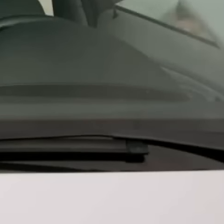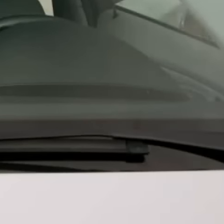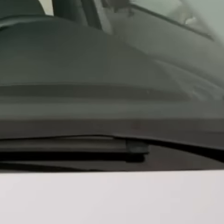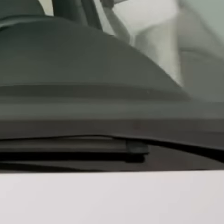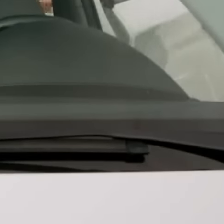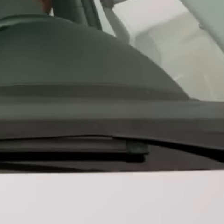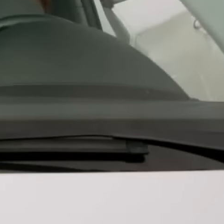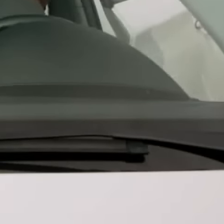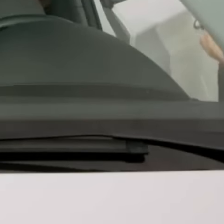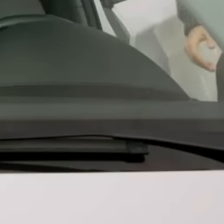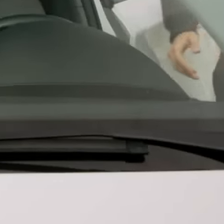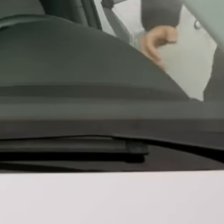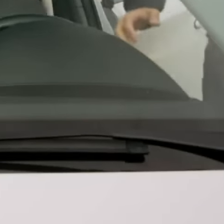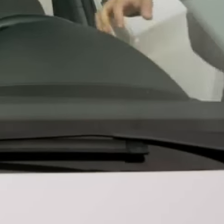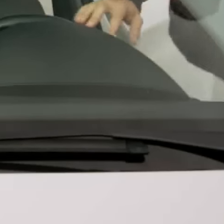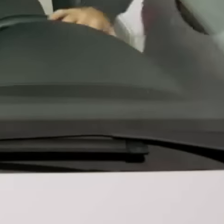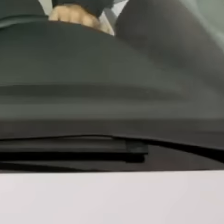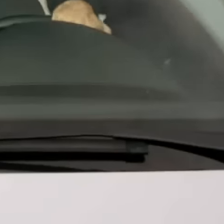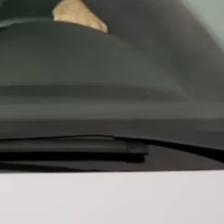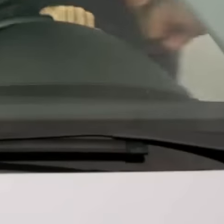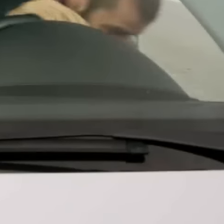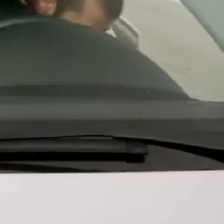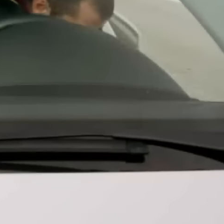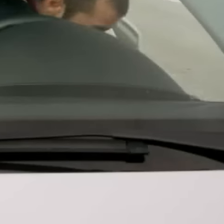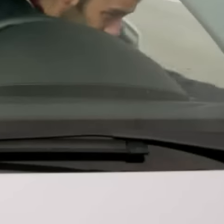Yola dikkat ederek yer değiştirdiler.